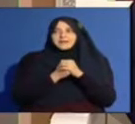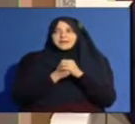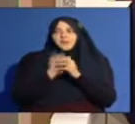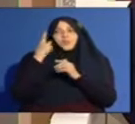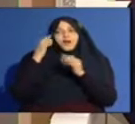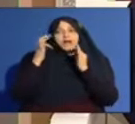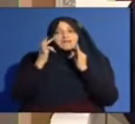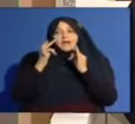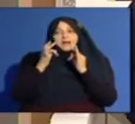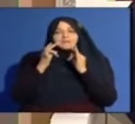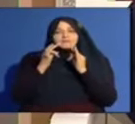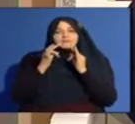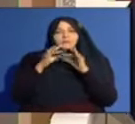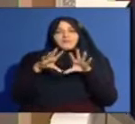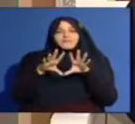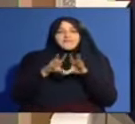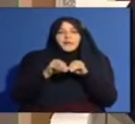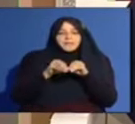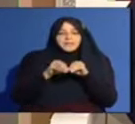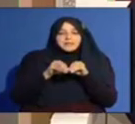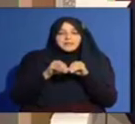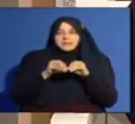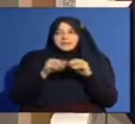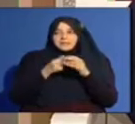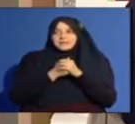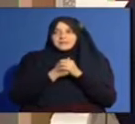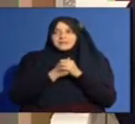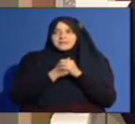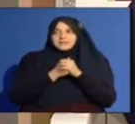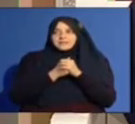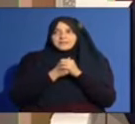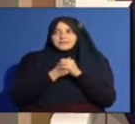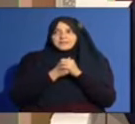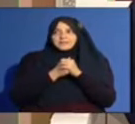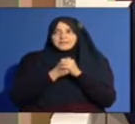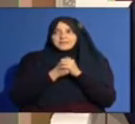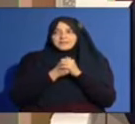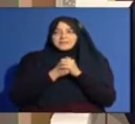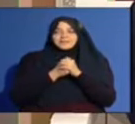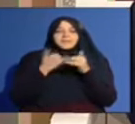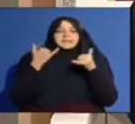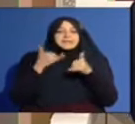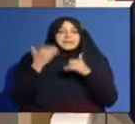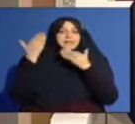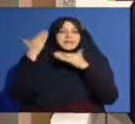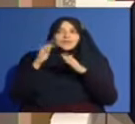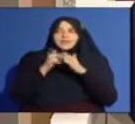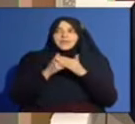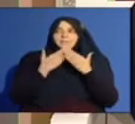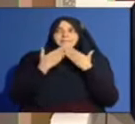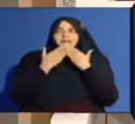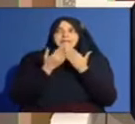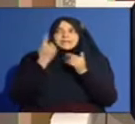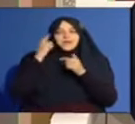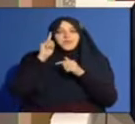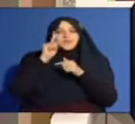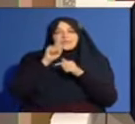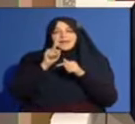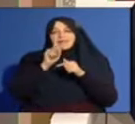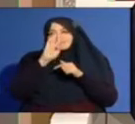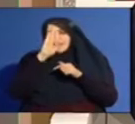مشاكل الأسرة في المهجر أو في المجتمعات الأجنبية. شكرا دكتور على هذا الرأي